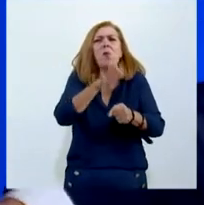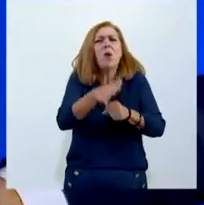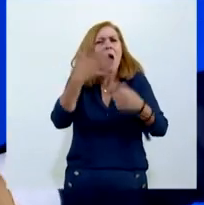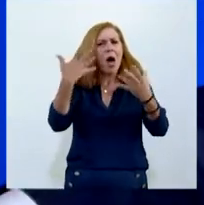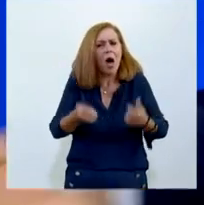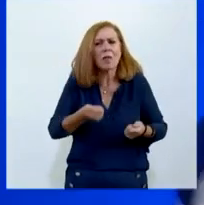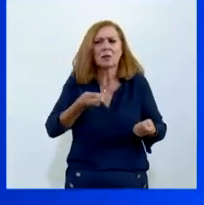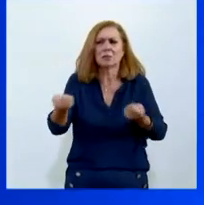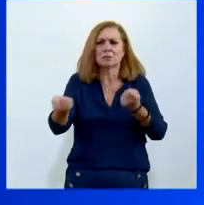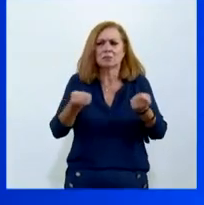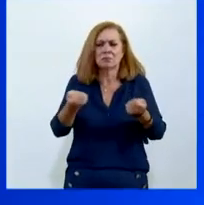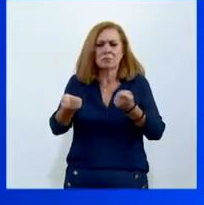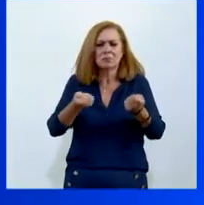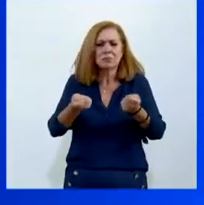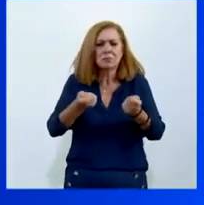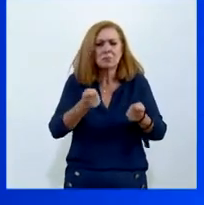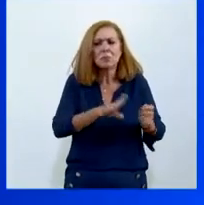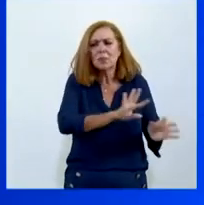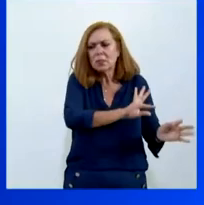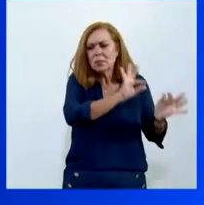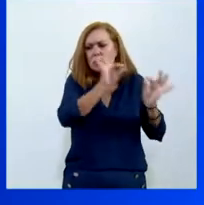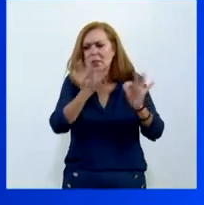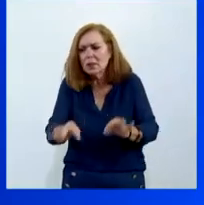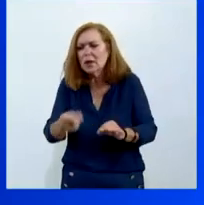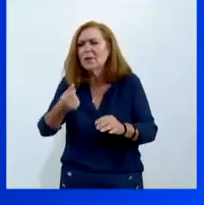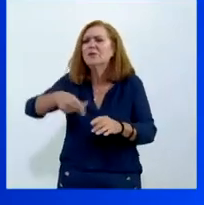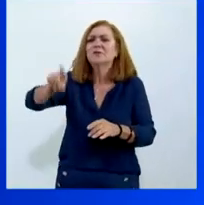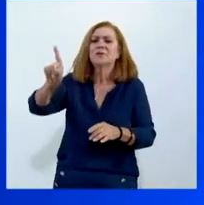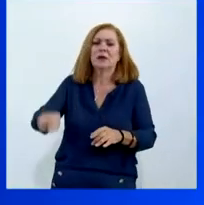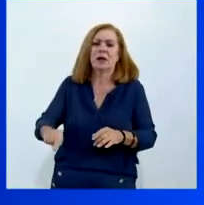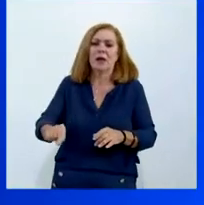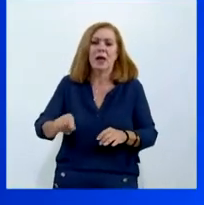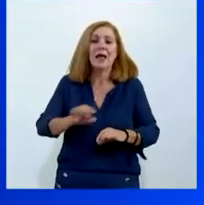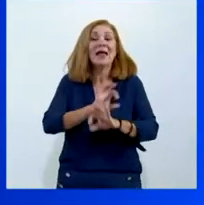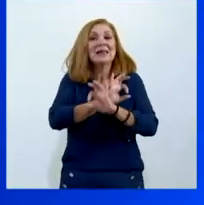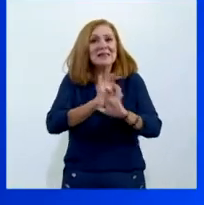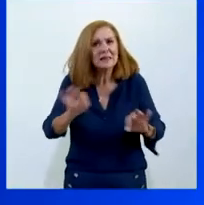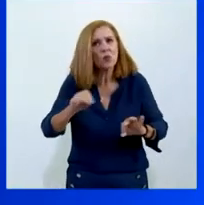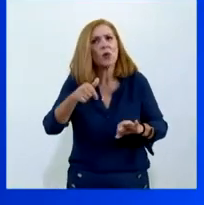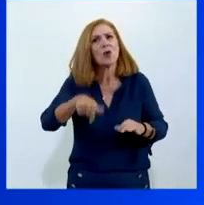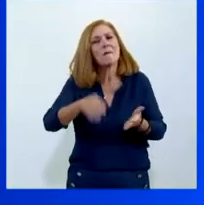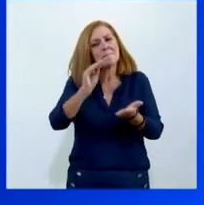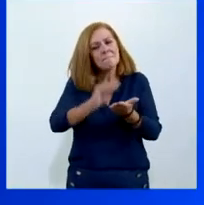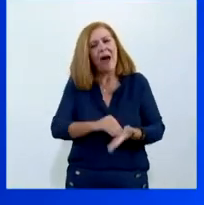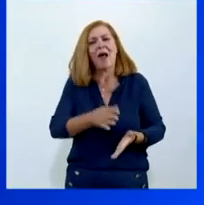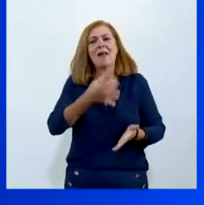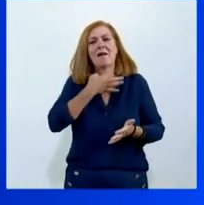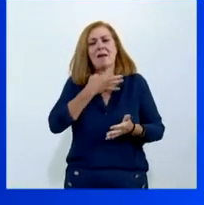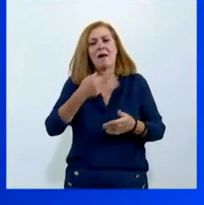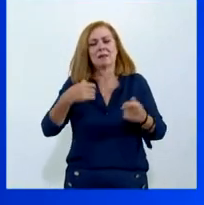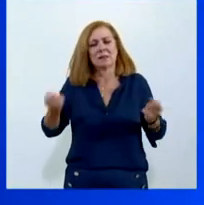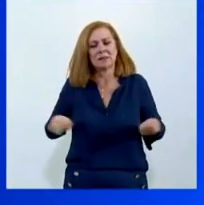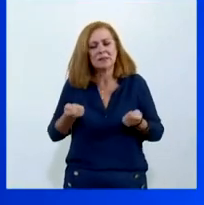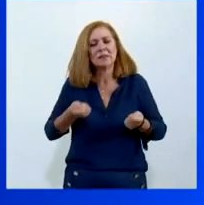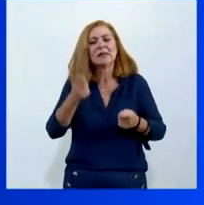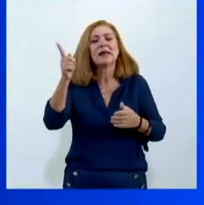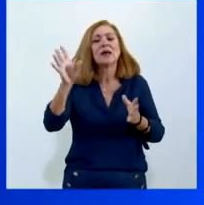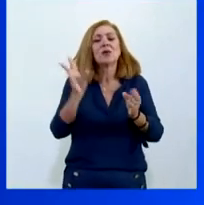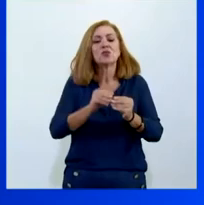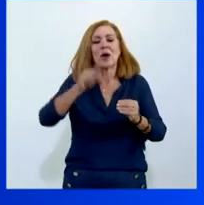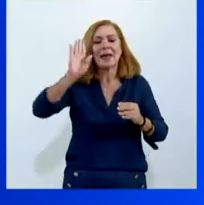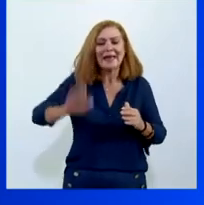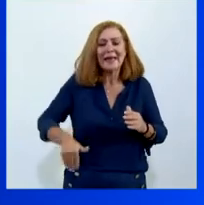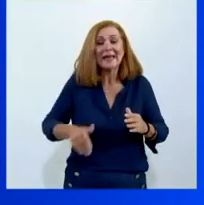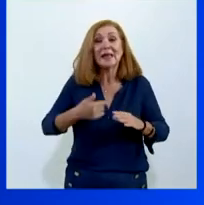και να το φέρει φτηνά στους τελικούς καταναλωτές. Είναι βέβαιο ότι κάτι αντίστοιχο λοιπόν θα χρειαστεί να κάνουμε και στην Κρήτη, με μια συνολική